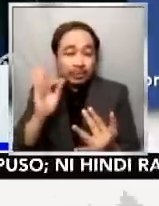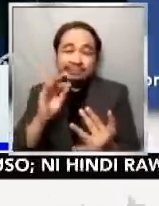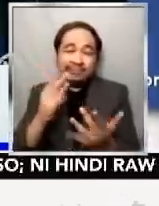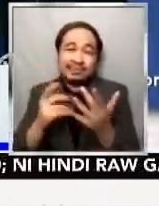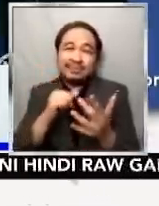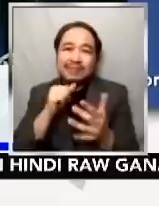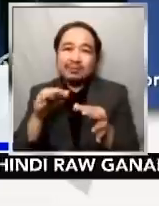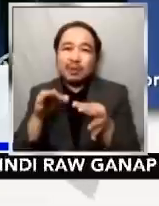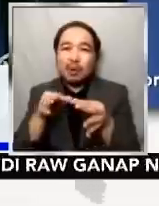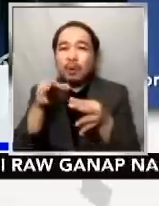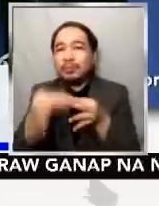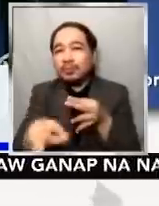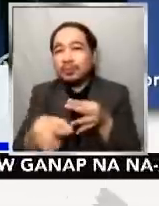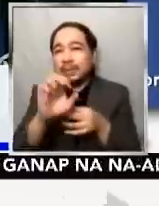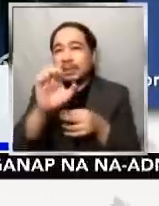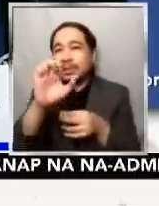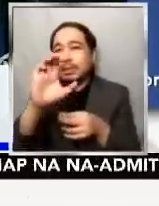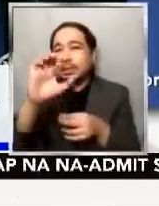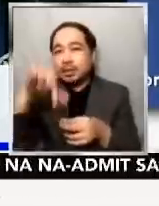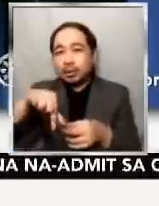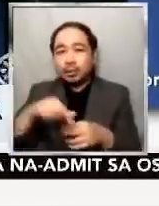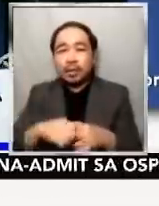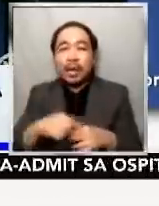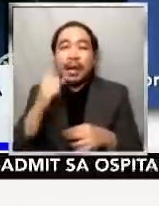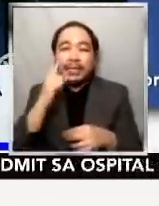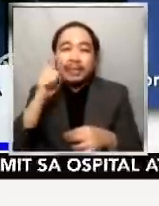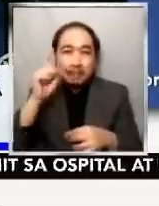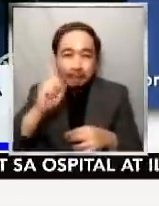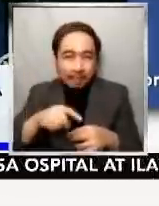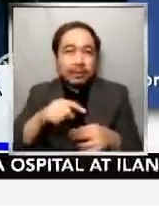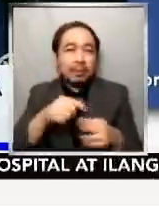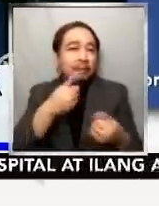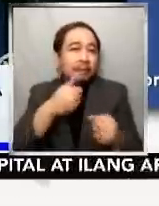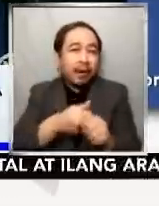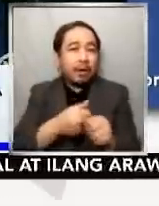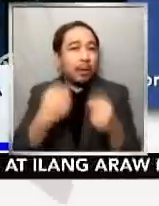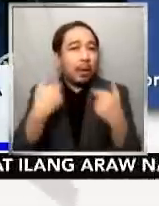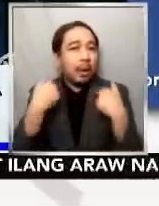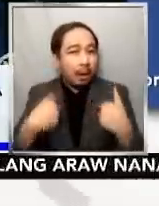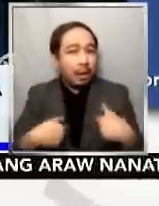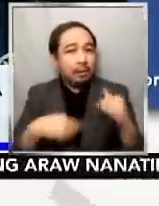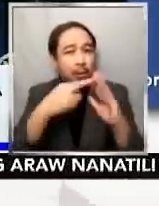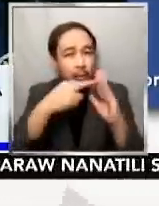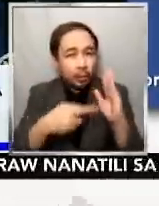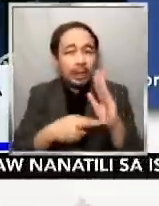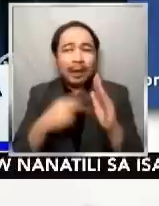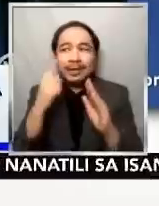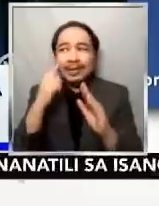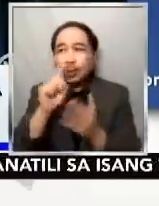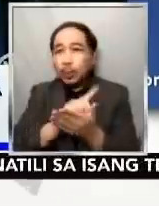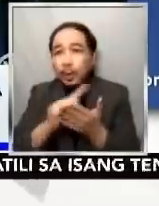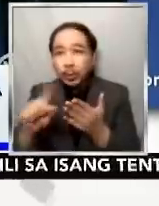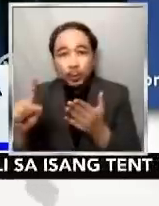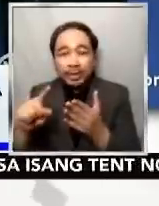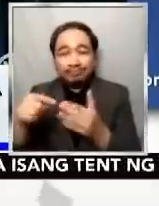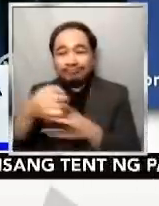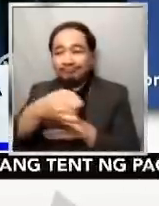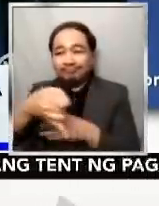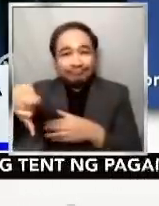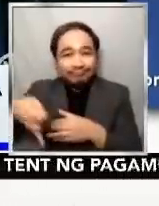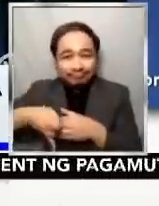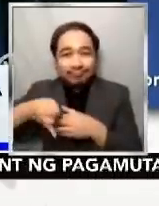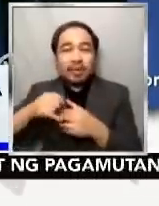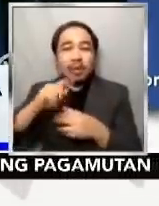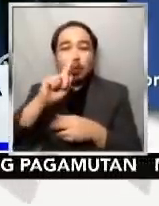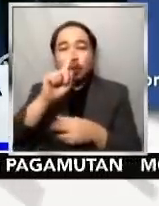with yung mask, hugas, iwas, tingin ko naman po itong one-week bubble and one-week ECQ will give the